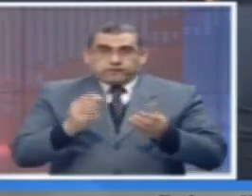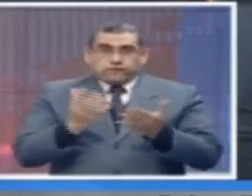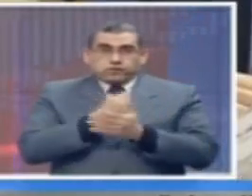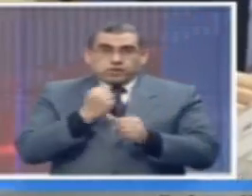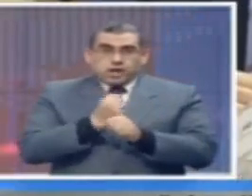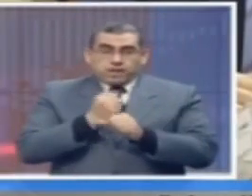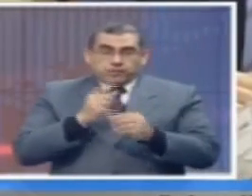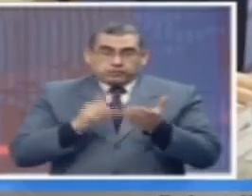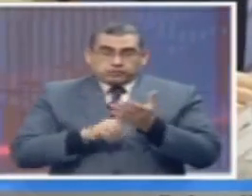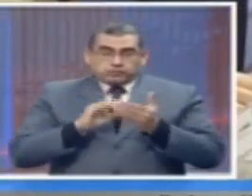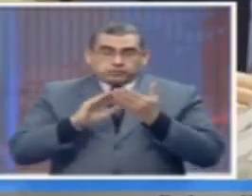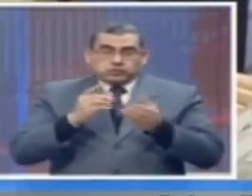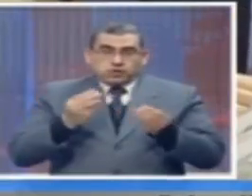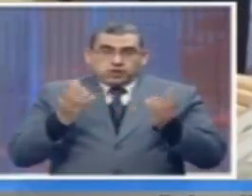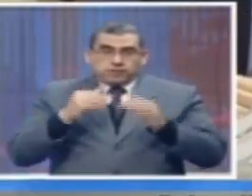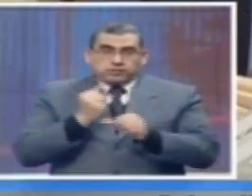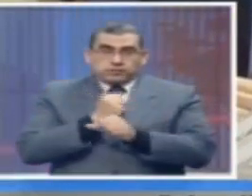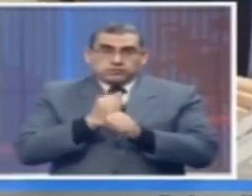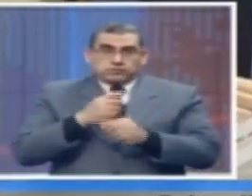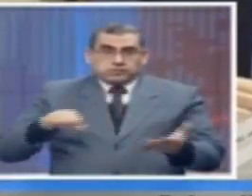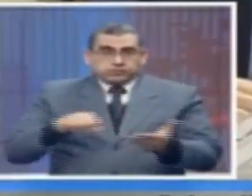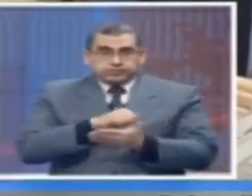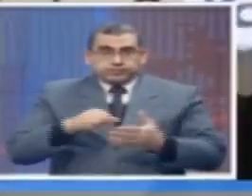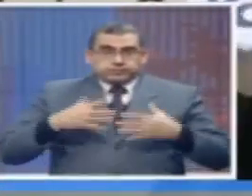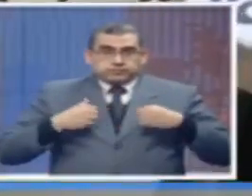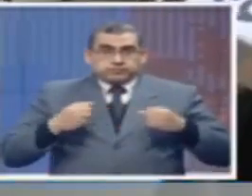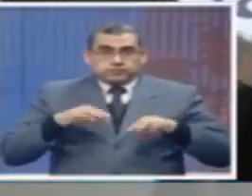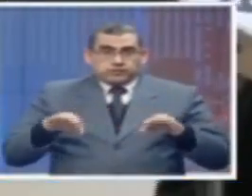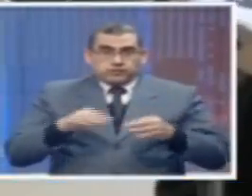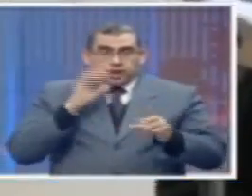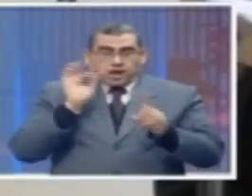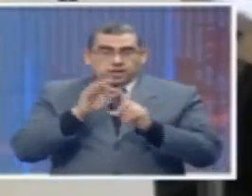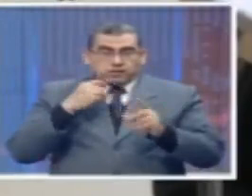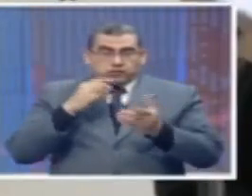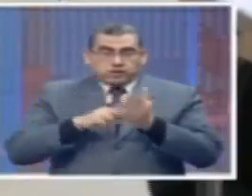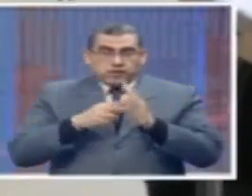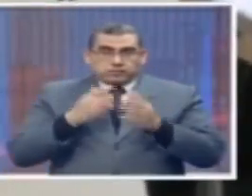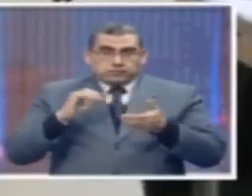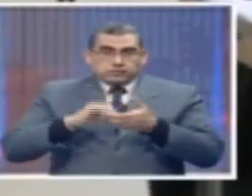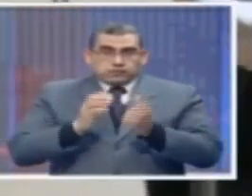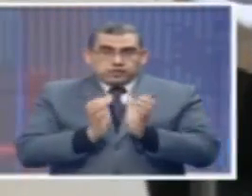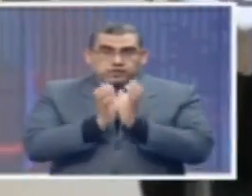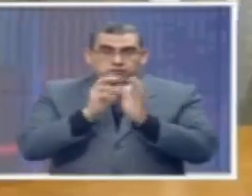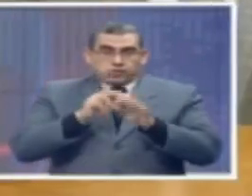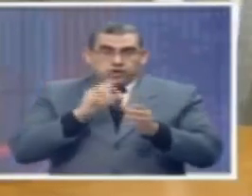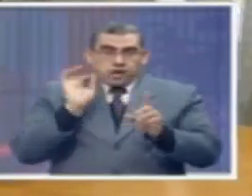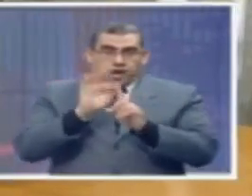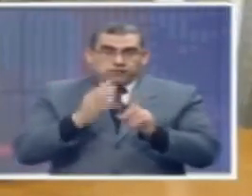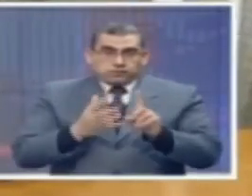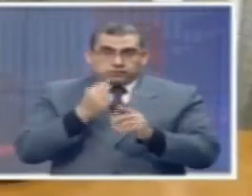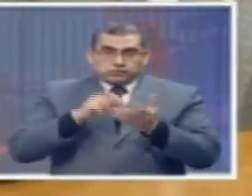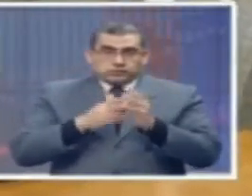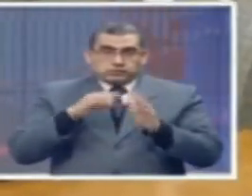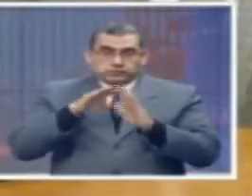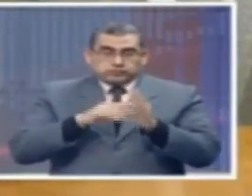العمل وإتاحة المجال للتصدير للأسواق الخارجية هدف سعت وزارة التضامن إلى تحقيقه من خلال تعاونها